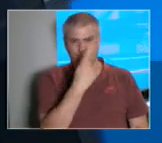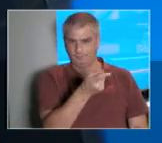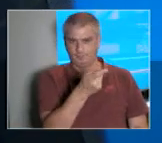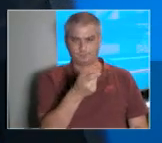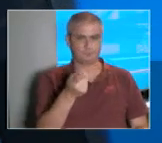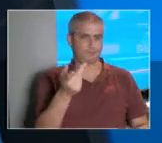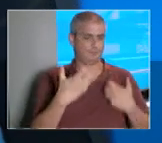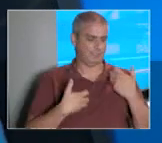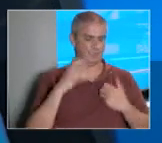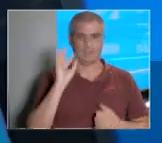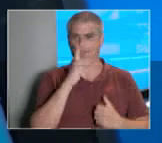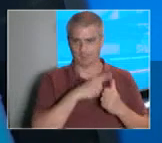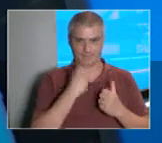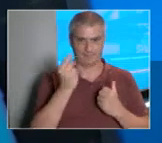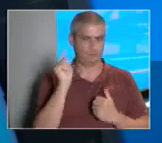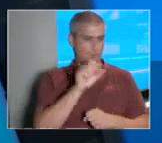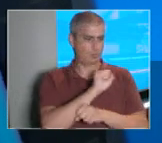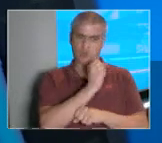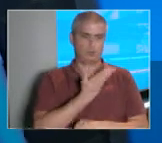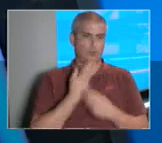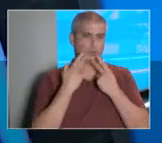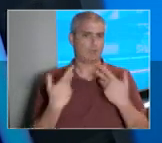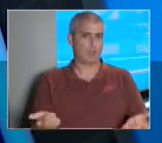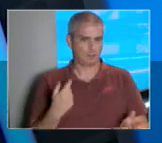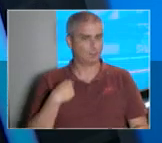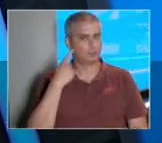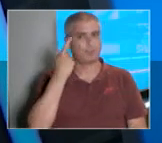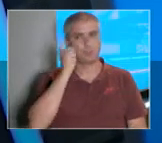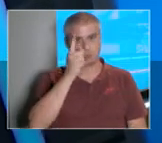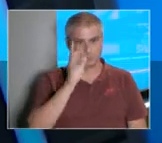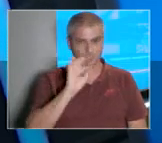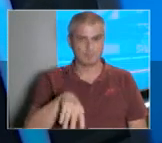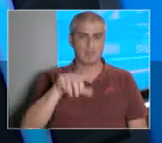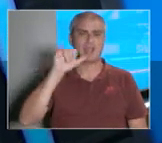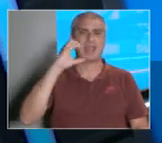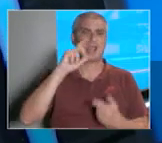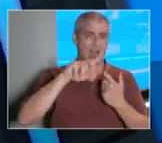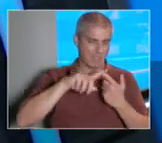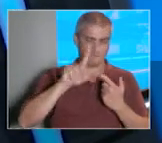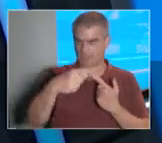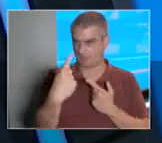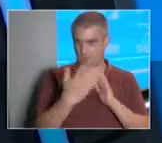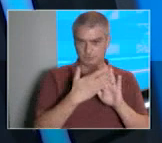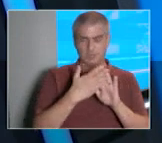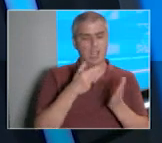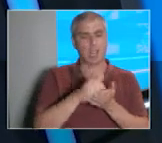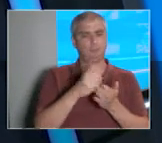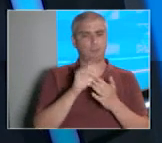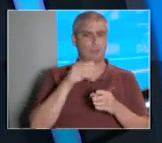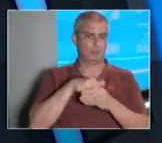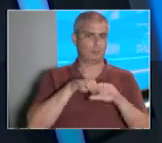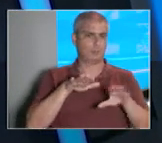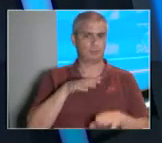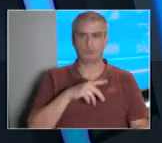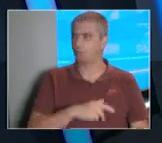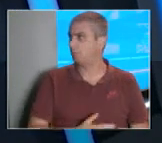על נתניהו, את הדברים שאתה מגיע בטענות ולא מקבל תשובות, שמענו גם את האיומים, גם של אייכלר, גם קצת מצדך, על המשך הקיום בממשלה הזו,